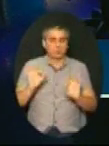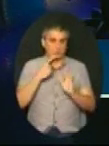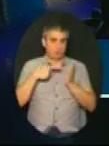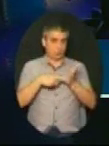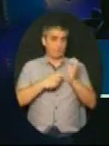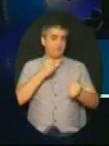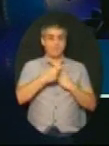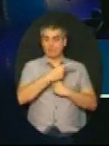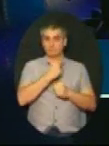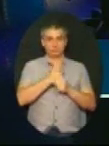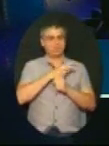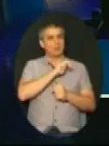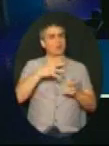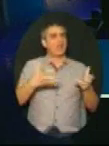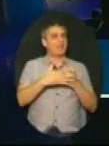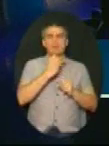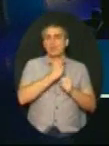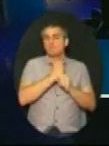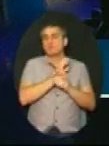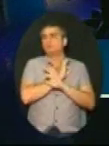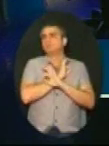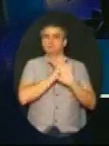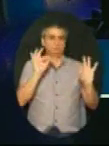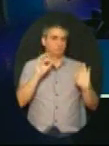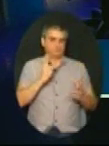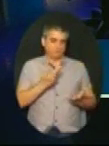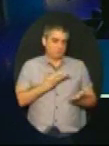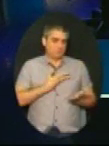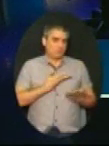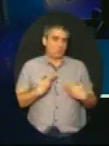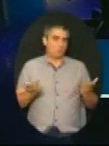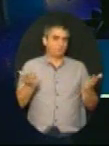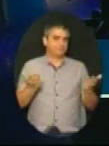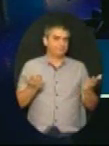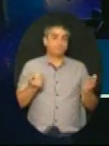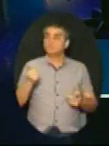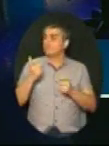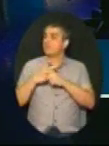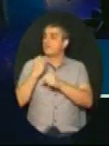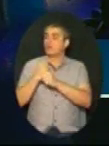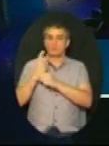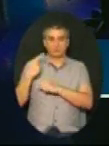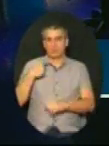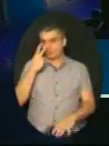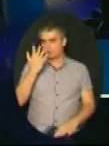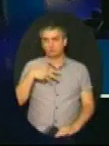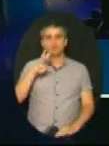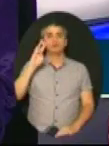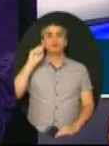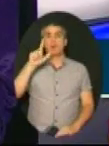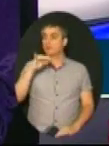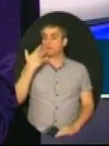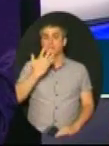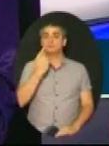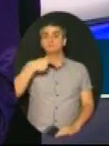למשל מרץ עושה בתחום החברתי, עבודה לחפיוצת מהכלל. מפלגת העבודה, אנחנו ראינו את שמולי, שמולי נבחר